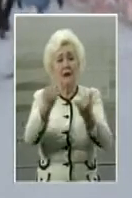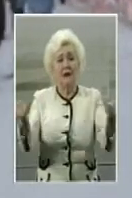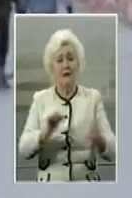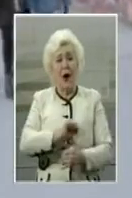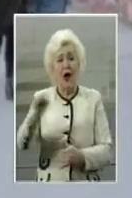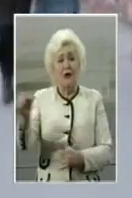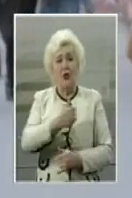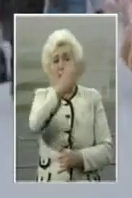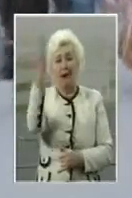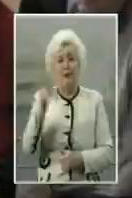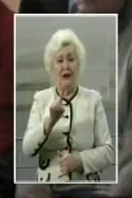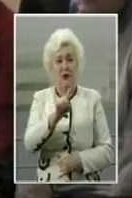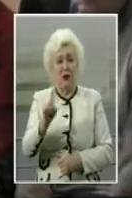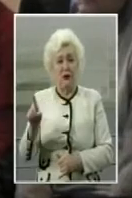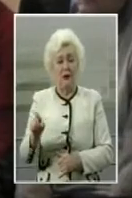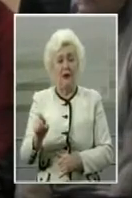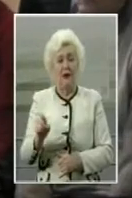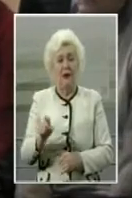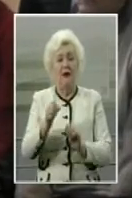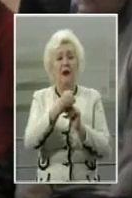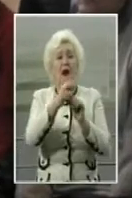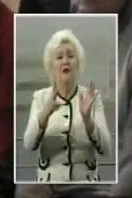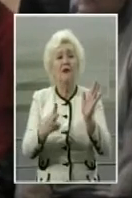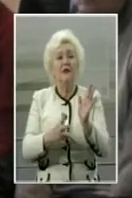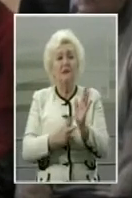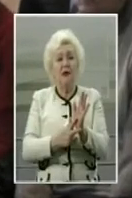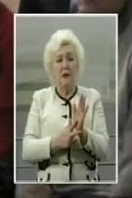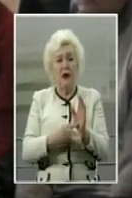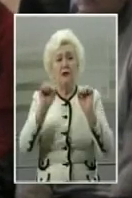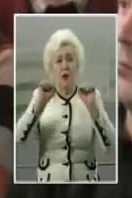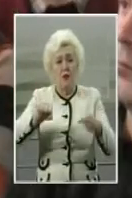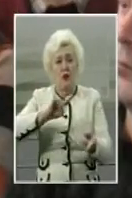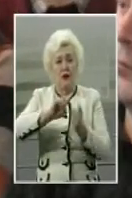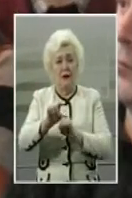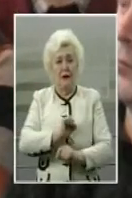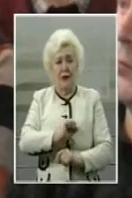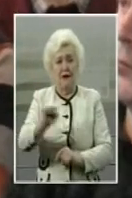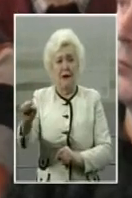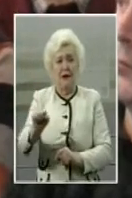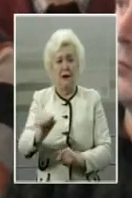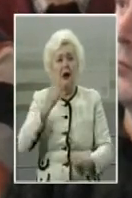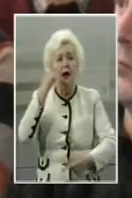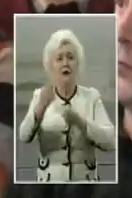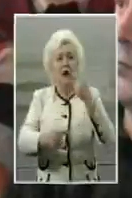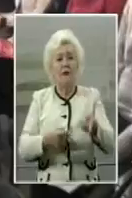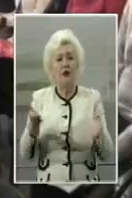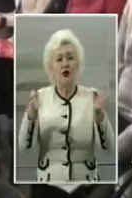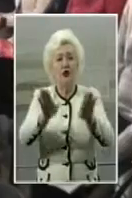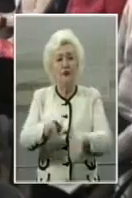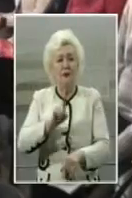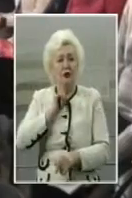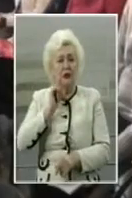героям Небесної Сотні. І у 17 можна стати лицарем, навічно залишившись